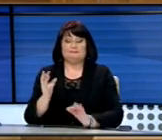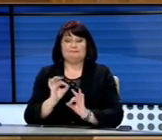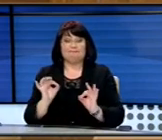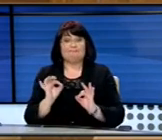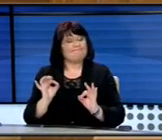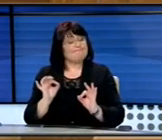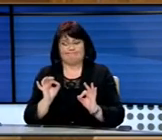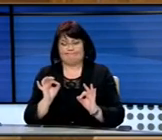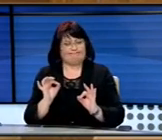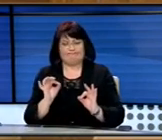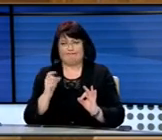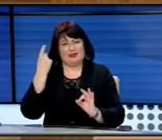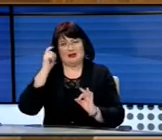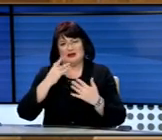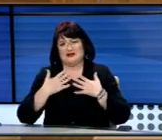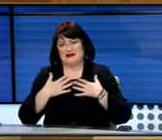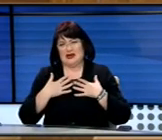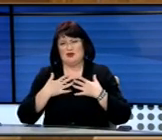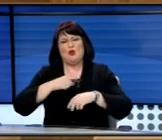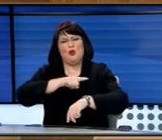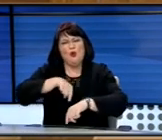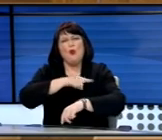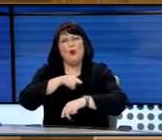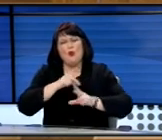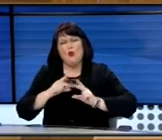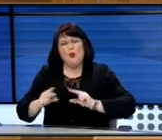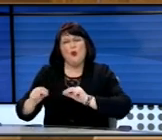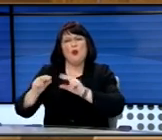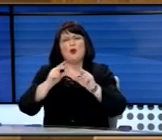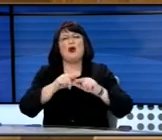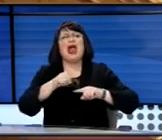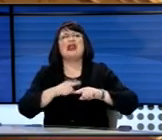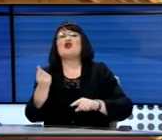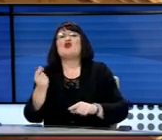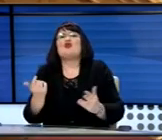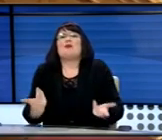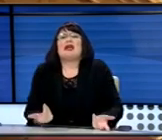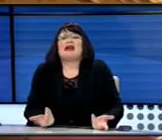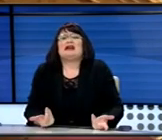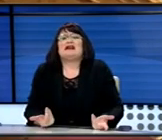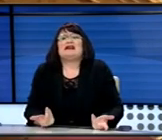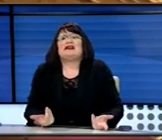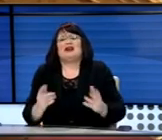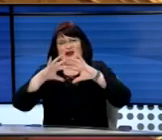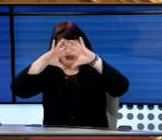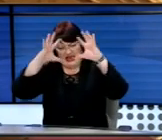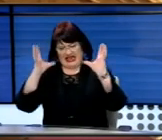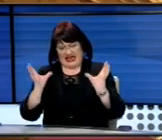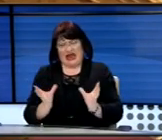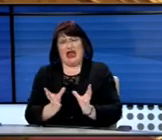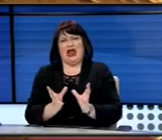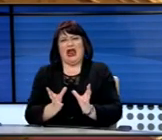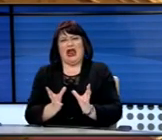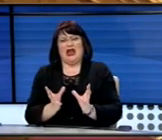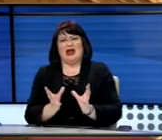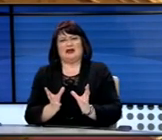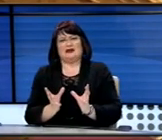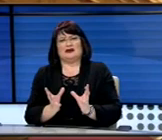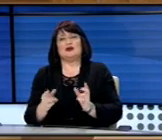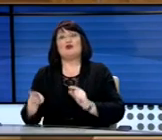αβέβαιες. Μιλάτε ώρες επί ωρών, λες και η ελληνική οικονομία βρίσκεται σε γυάλα. Για να μην πω ποιος